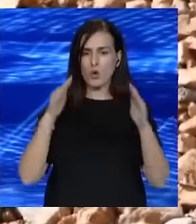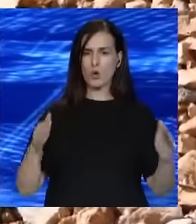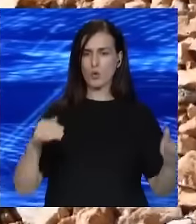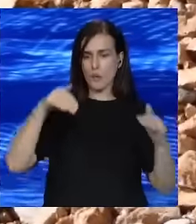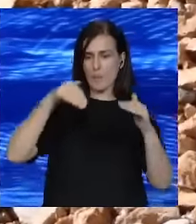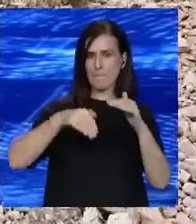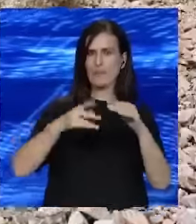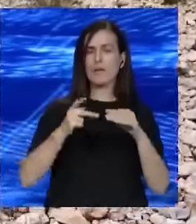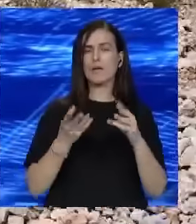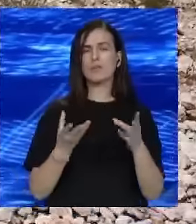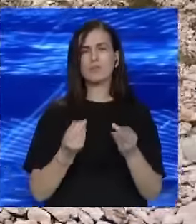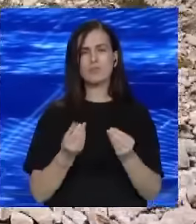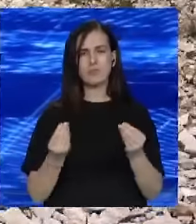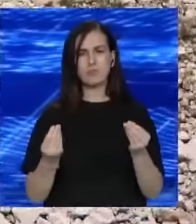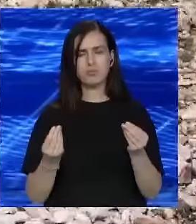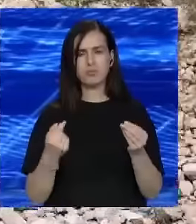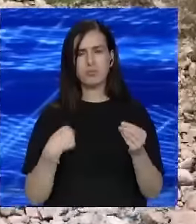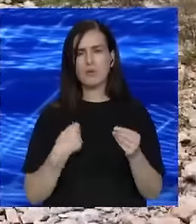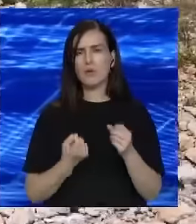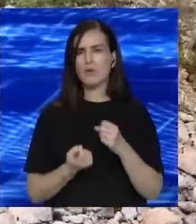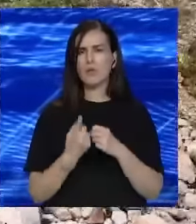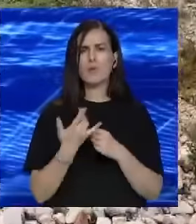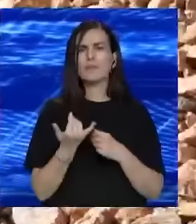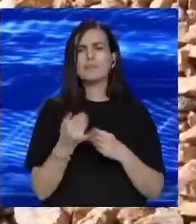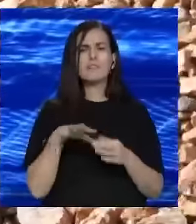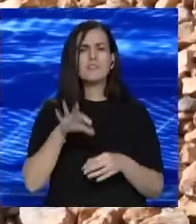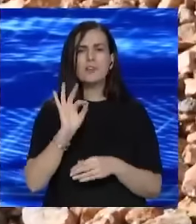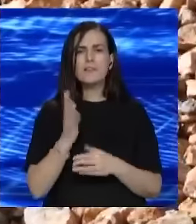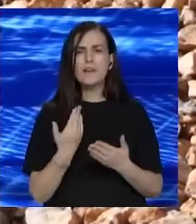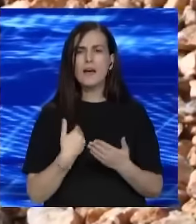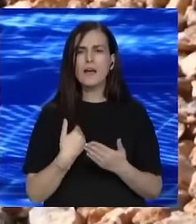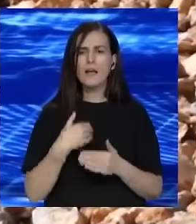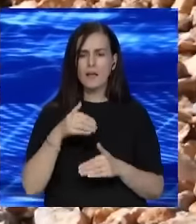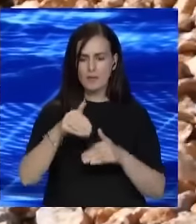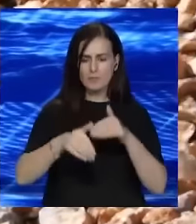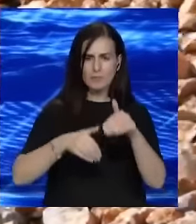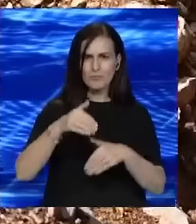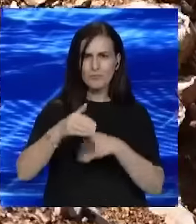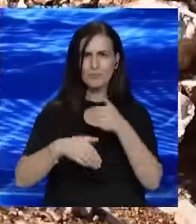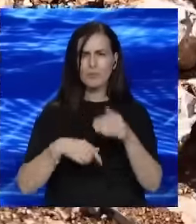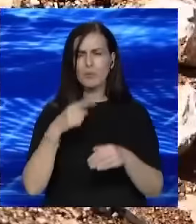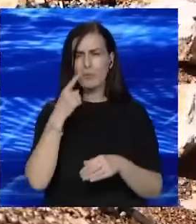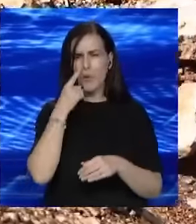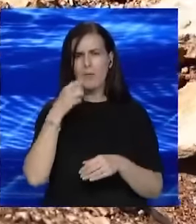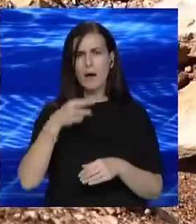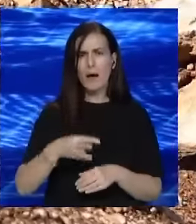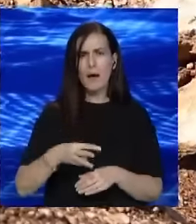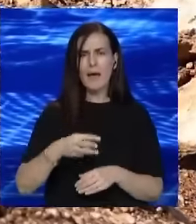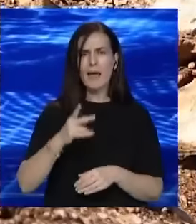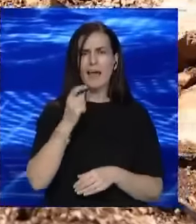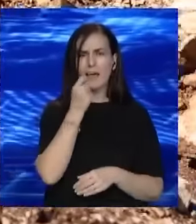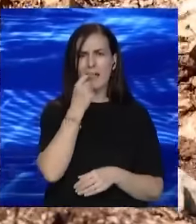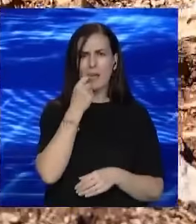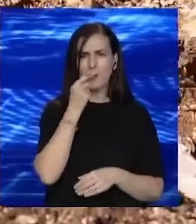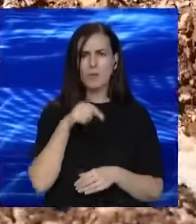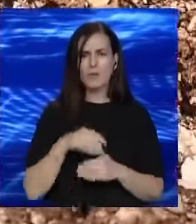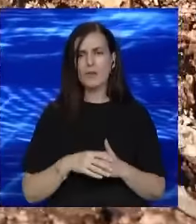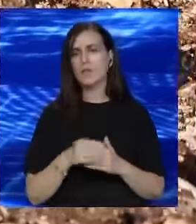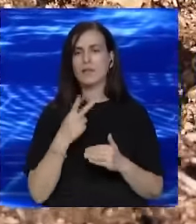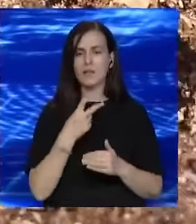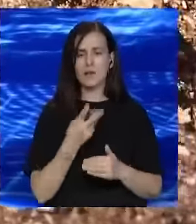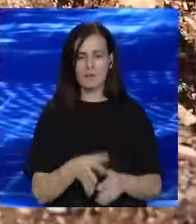potencial arkeologjik, por ishte krejt rastësi sepse këtu në këtë kodër por gërmohi për nxjerrjen e inerteve kur ky varr u zbulua. Po çfarë bën